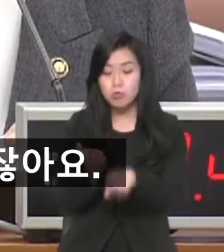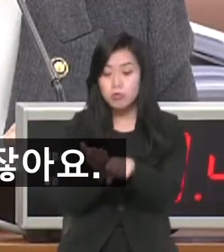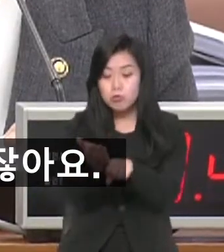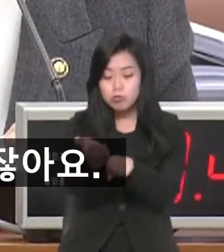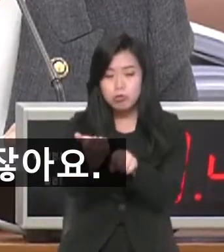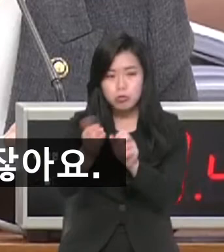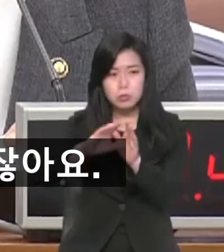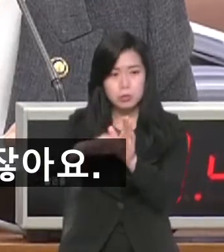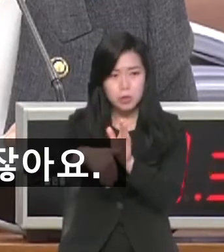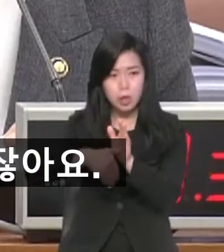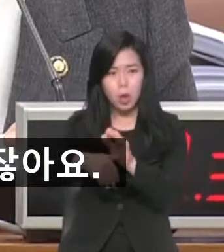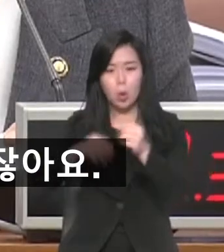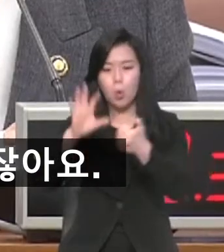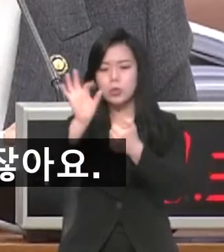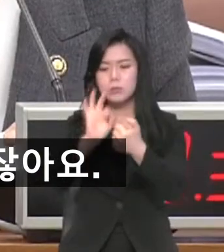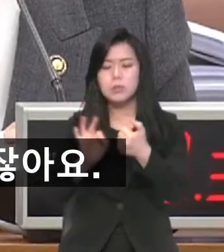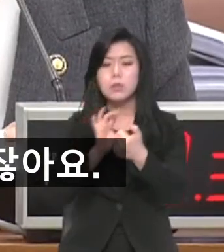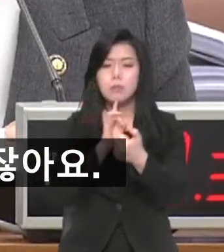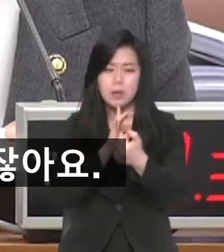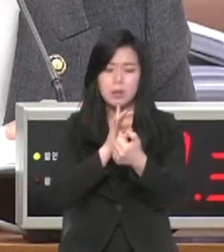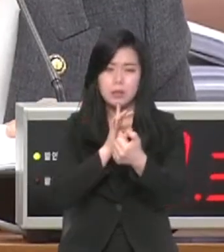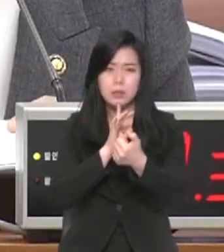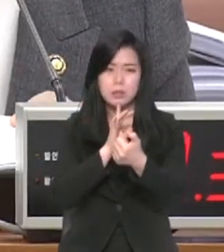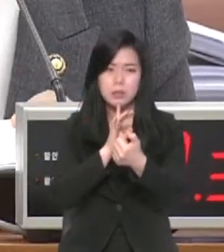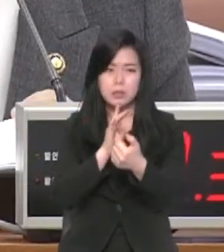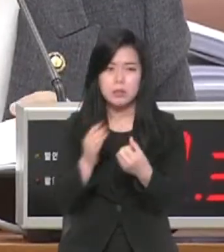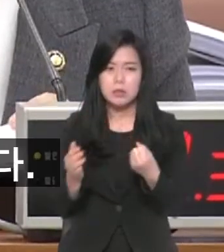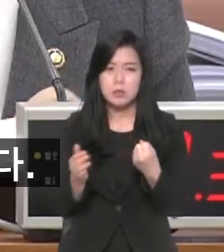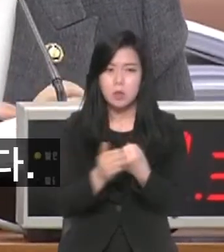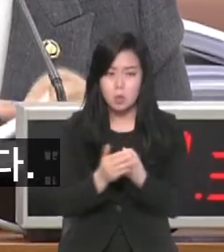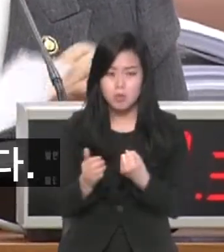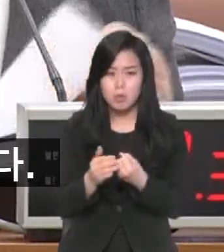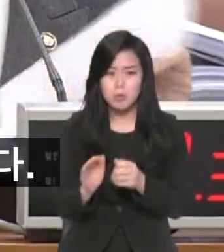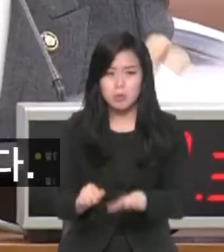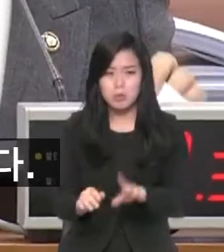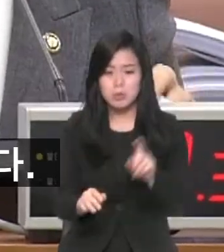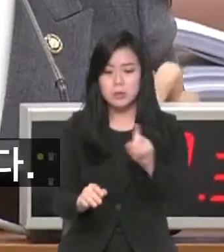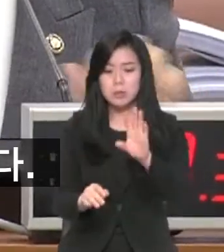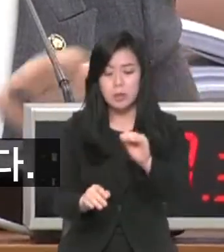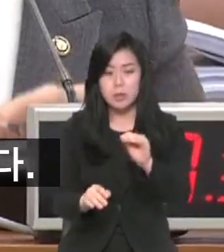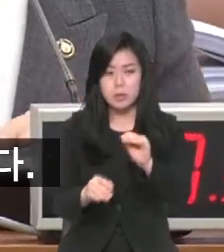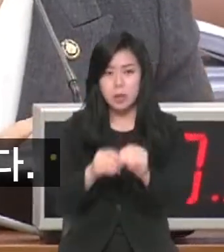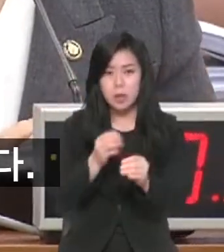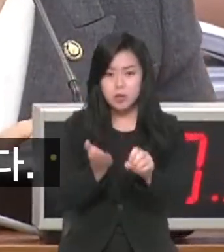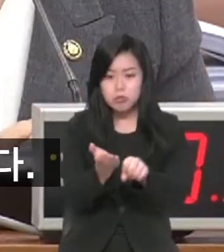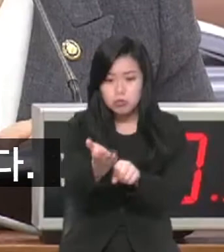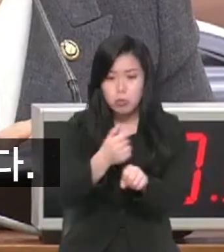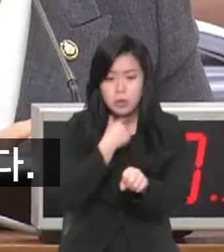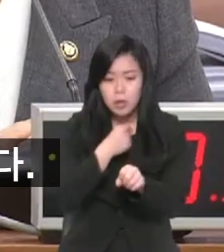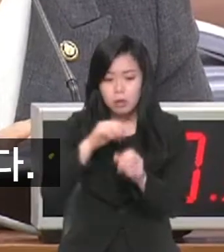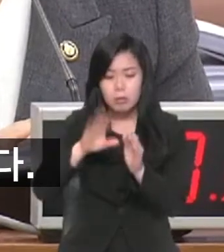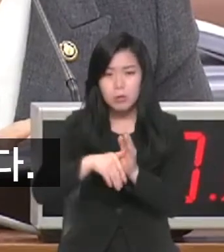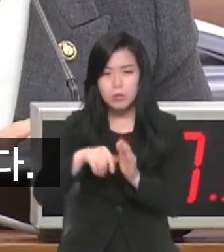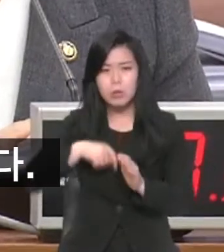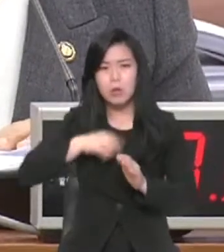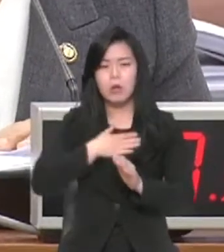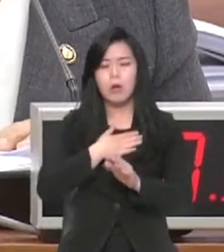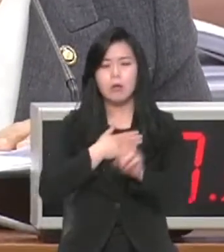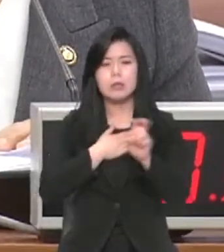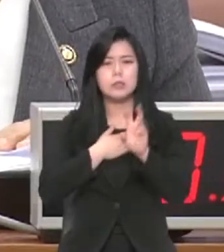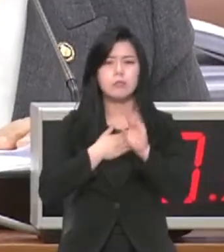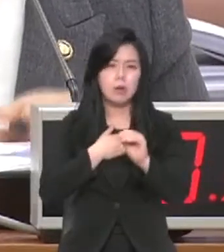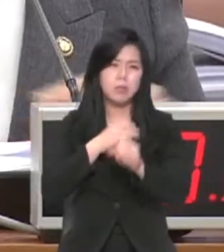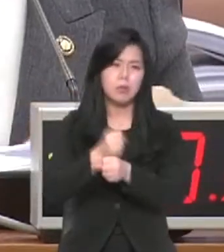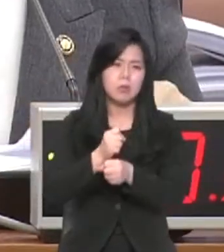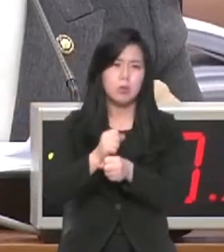하려면은 50% 수출할 수 돼 있잖아요. 그러다 보니까 10만 장을 수출하려면 20만 장을 생산해야 됩니다. 10만